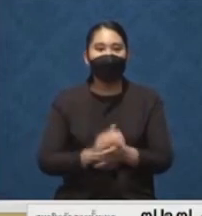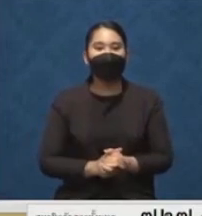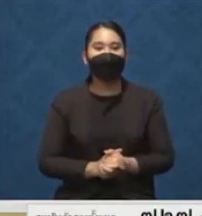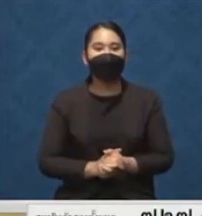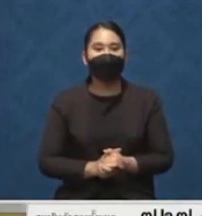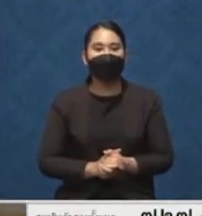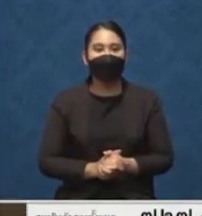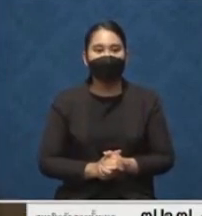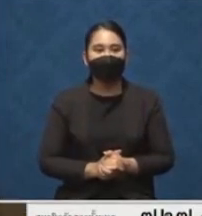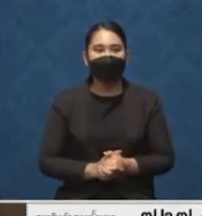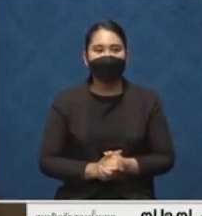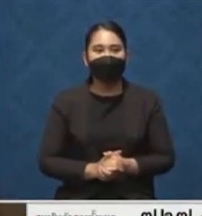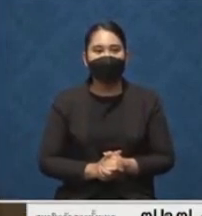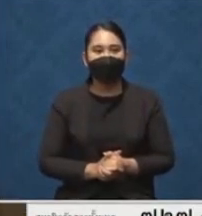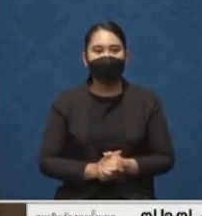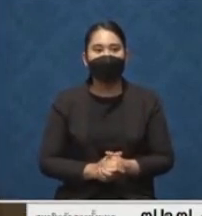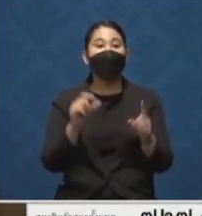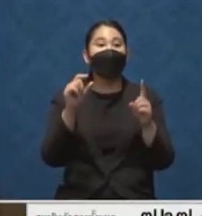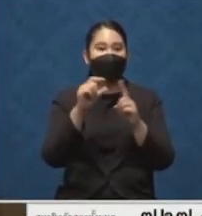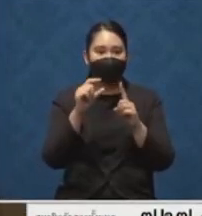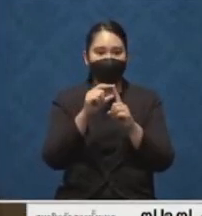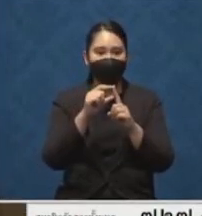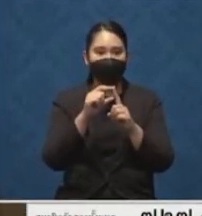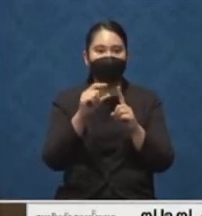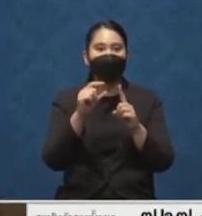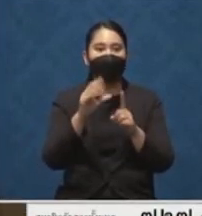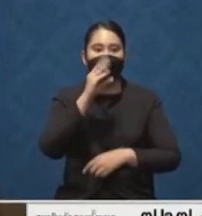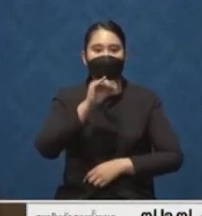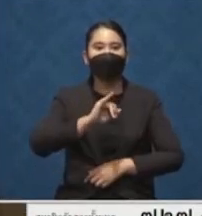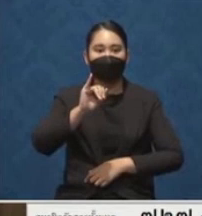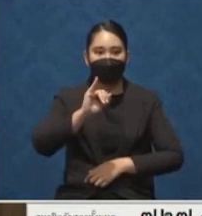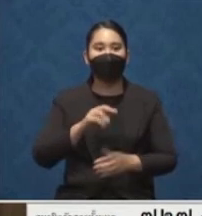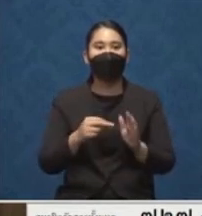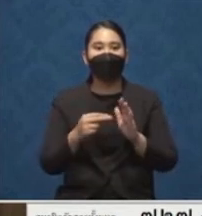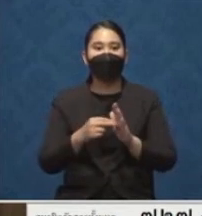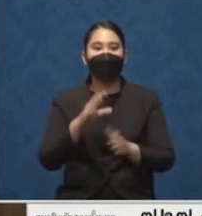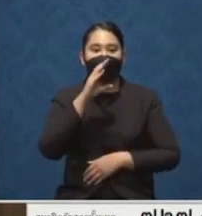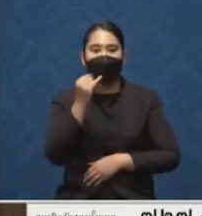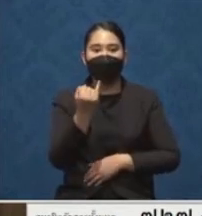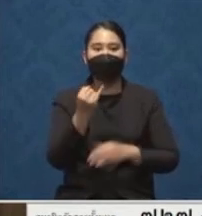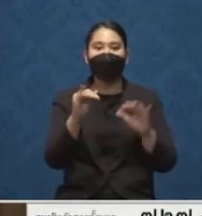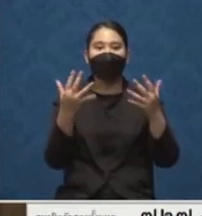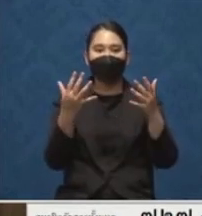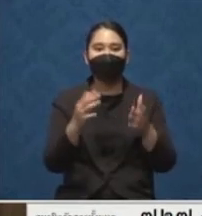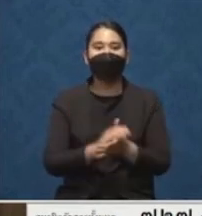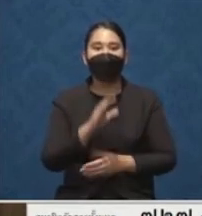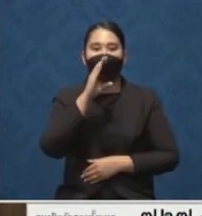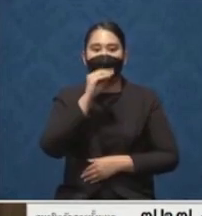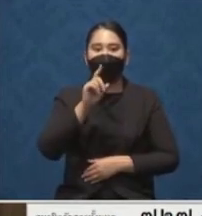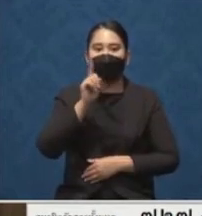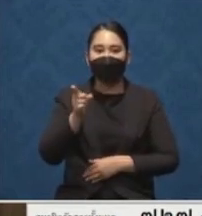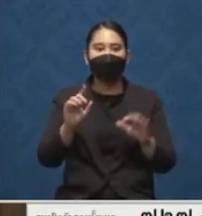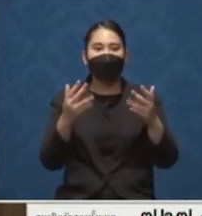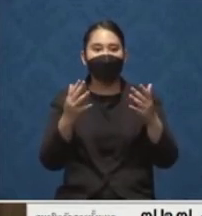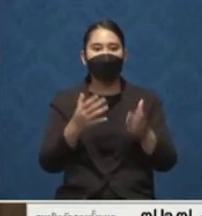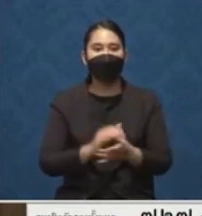านเสรีก็ใช้ถ้อยคำที่ถูกต้องนะฮะคือไม่หยาบคายไม่ก้าวร้าวน